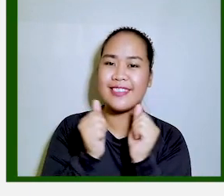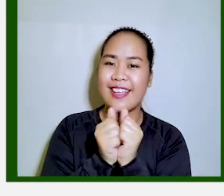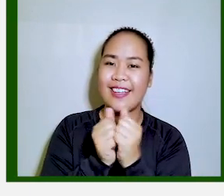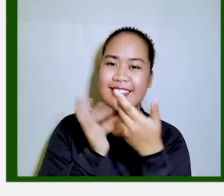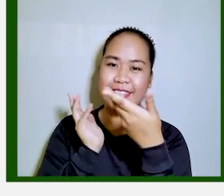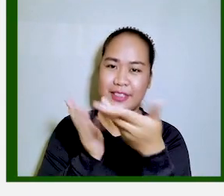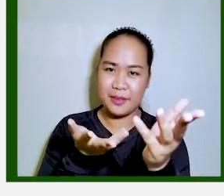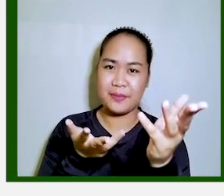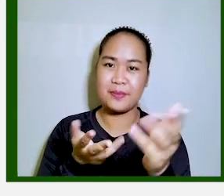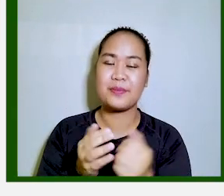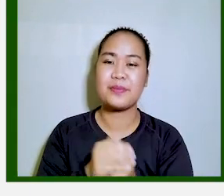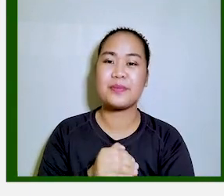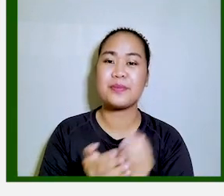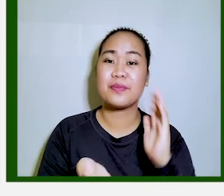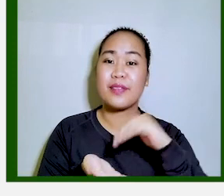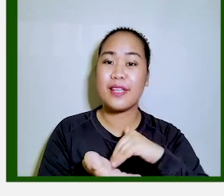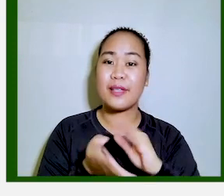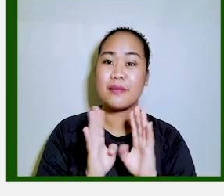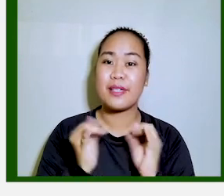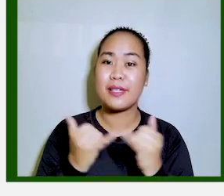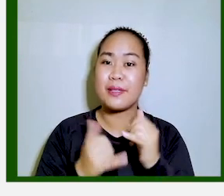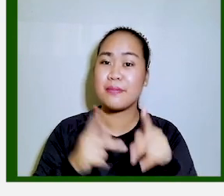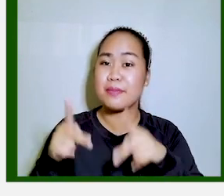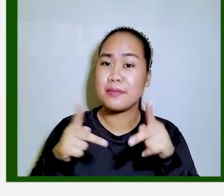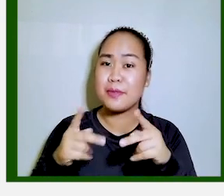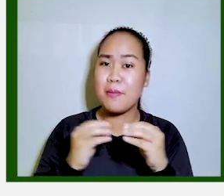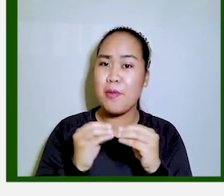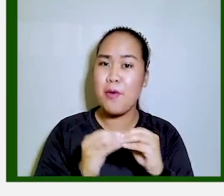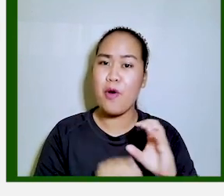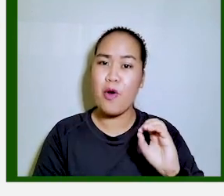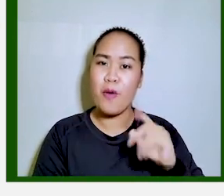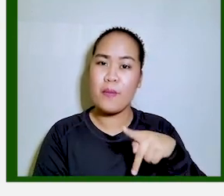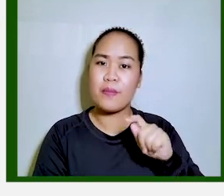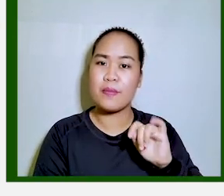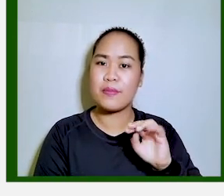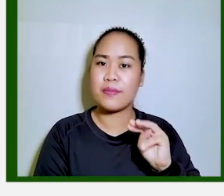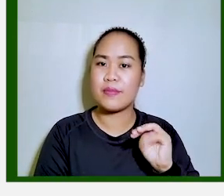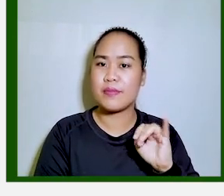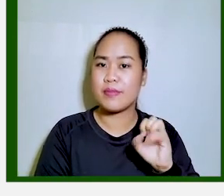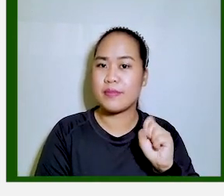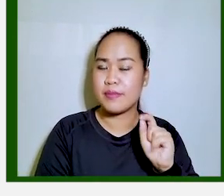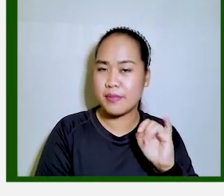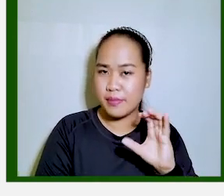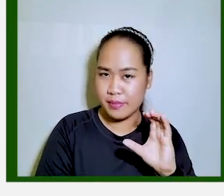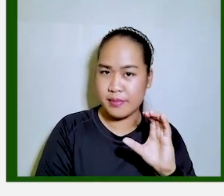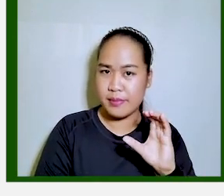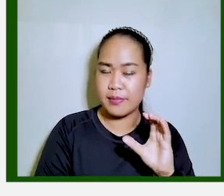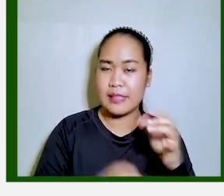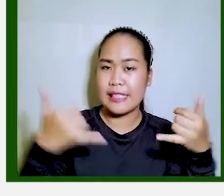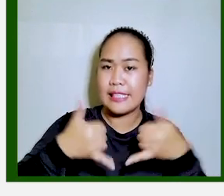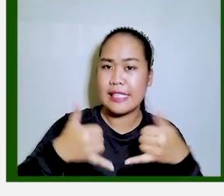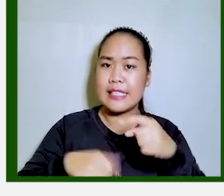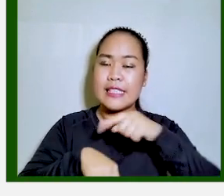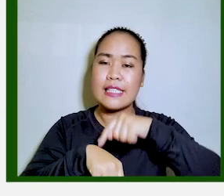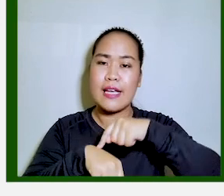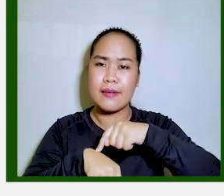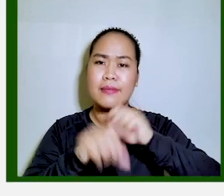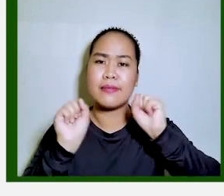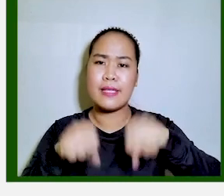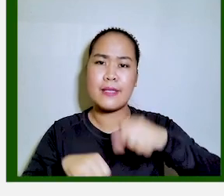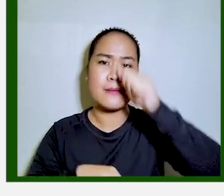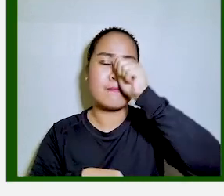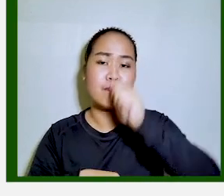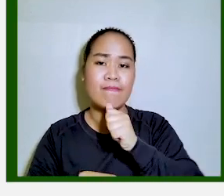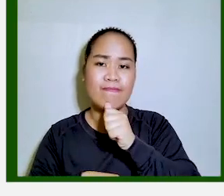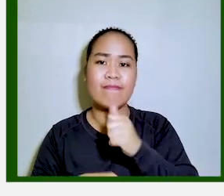inyo. So again, sa ating mga kabanggay, no, let's be optimistic. No? Challenging times, di ba? Makakaraos din naman po tayo,